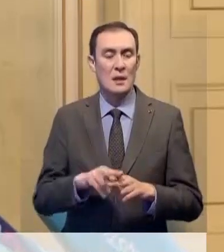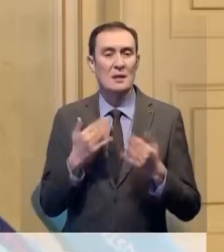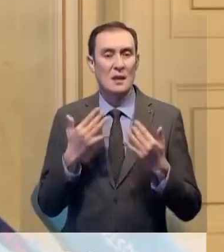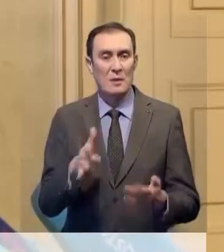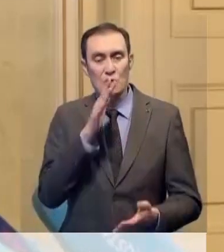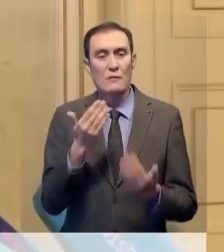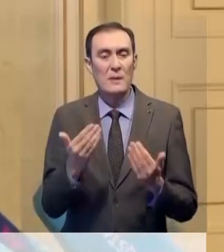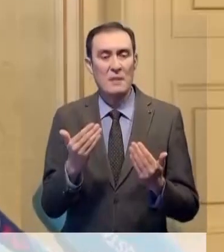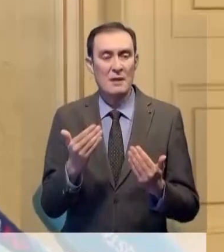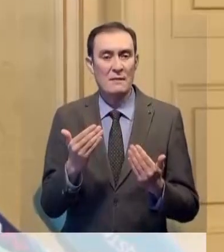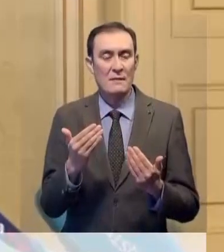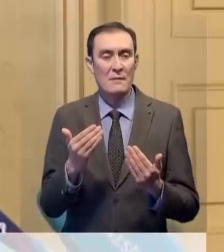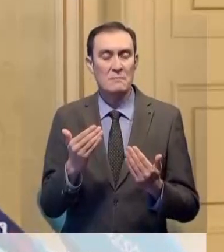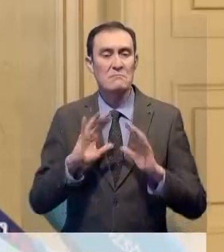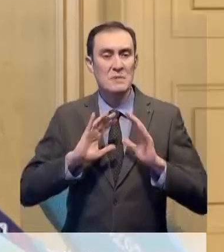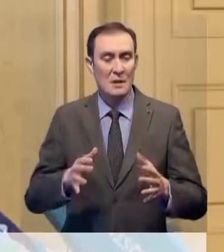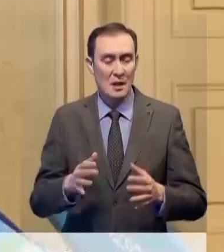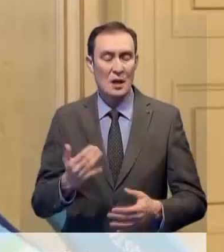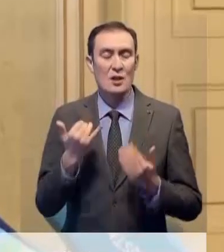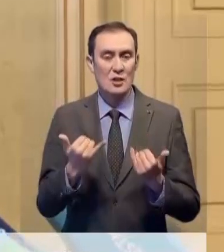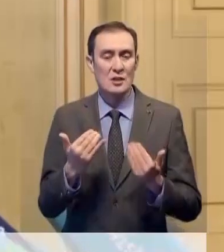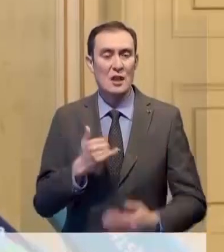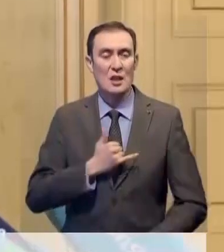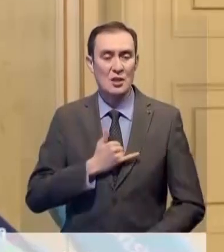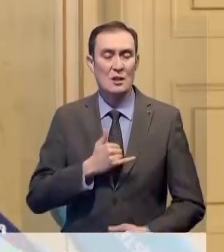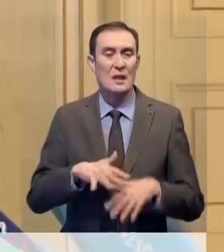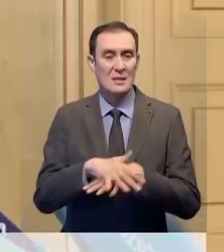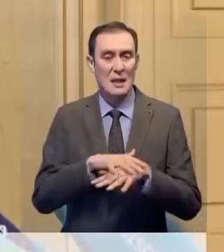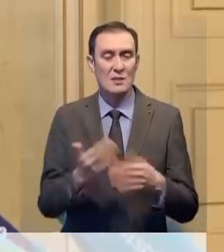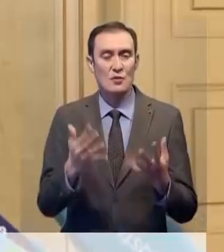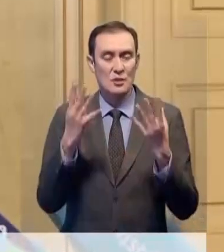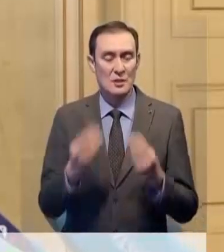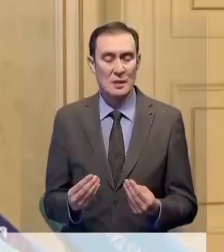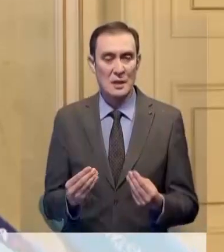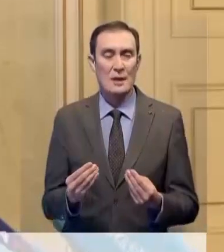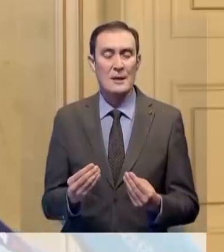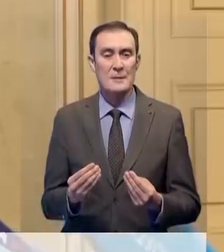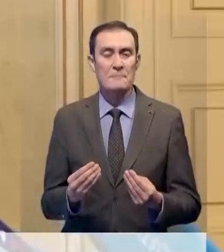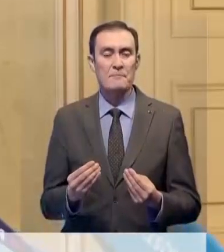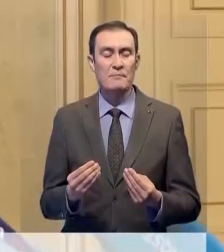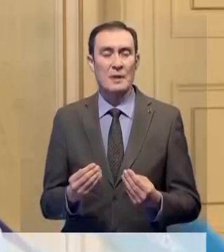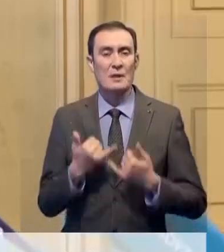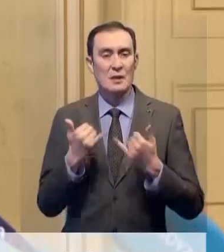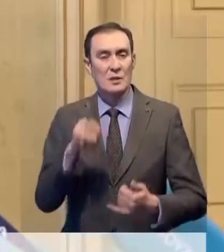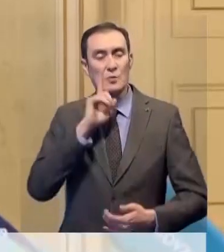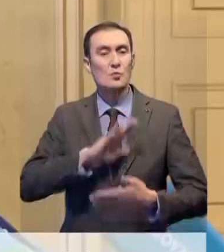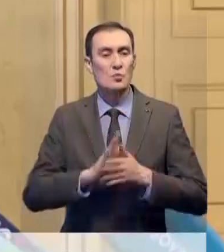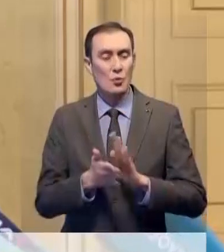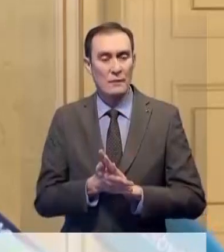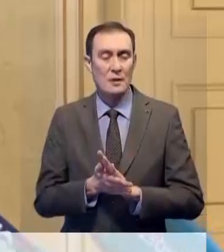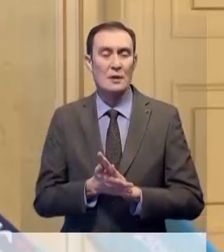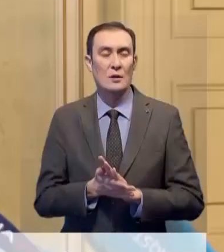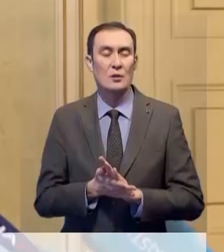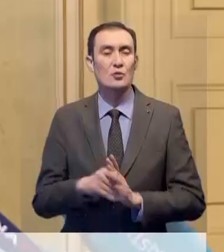требование современности. Наши избиратели на сегодняшний день, мы должны создать максимум